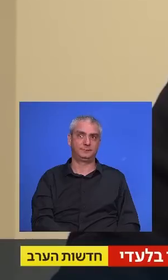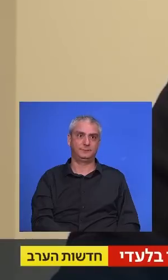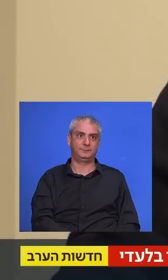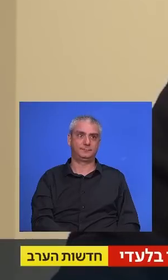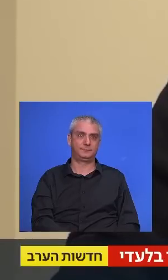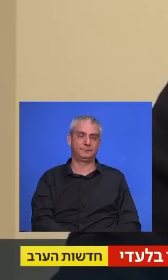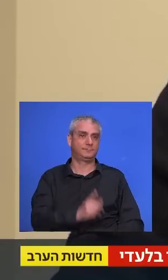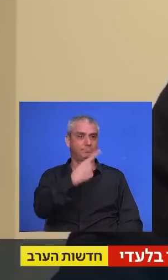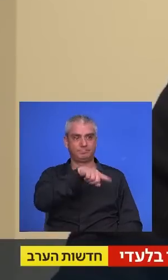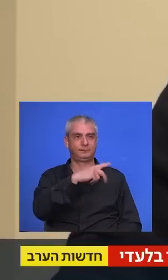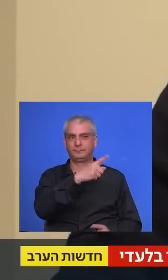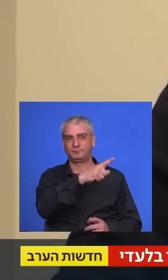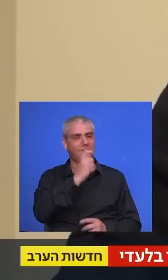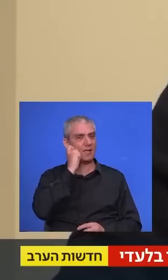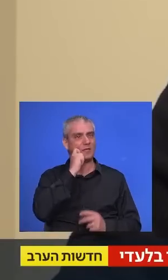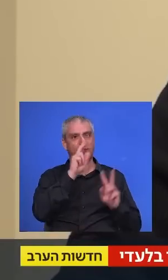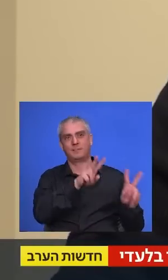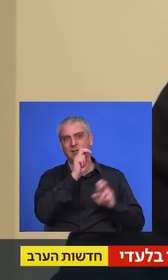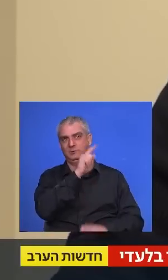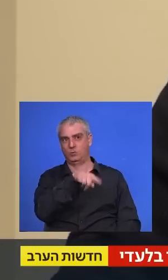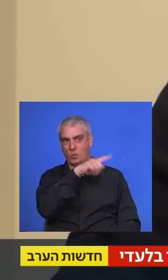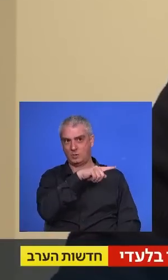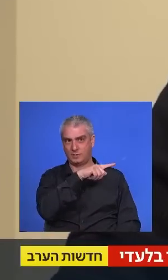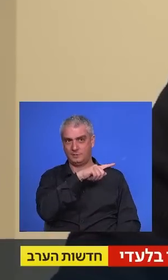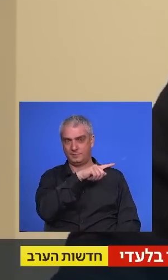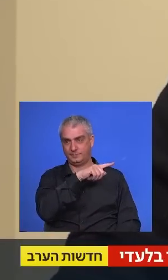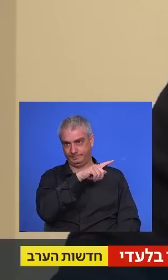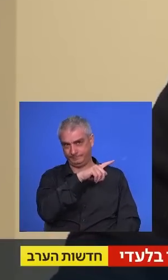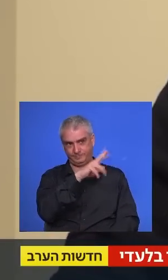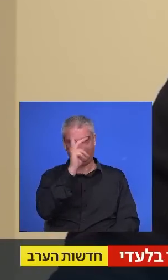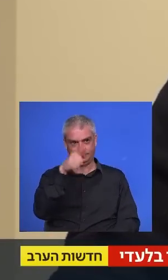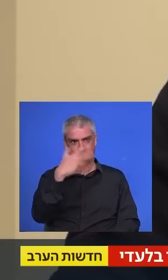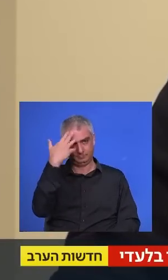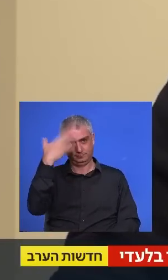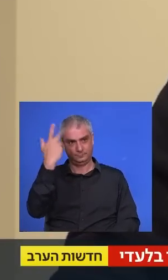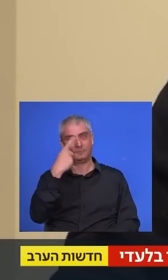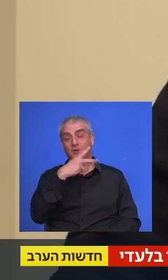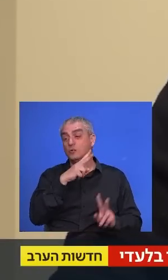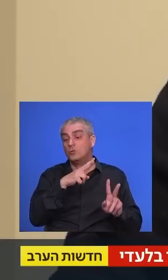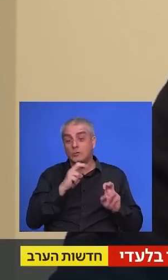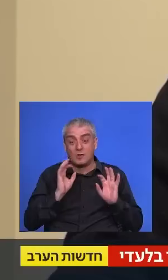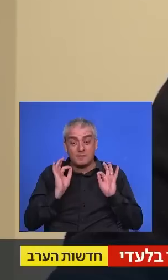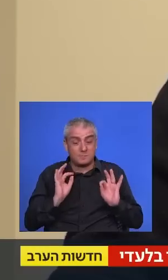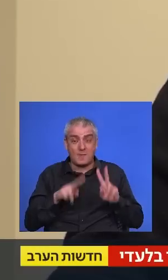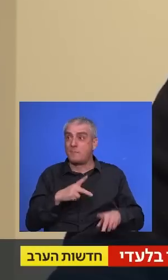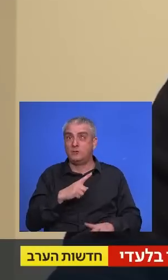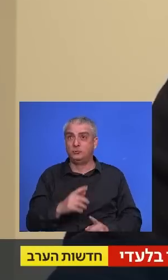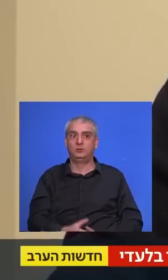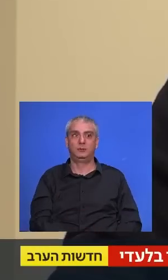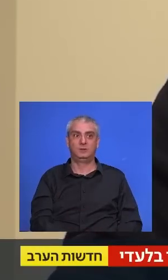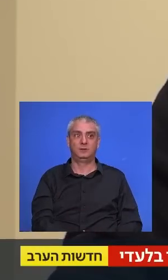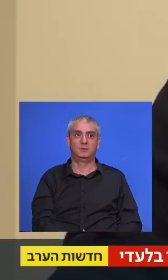הם למעשה נוצלו על ידי עבריינים בעלי שם ומעמד. הם נוצלו עד כדי כך